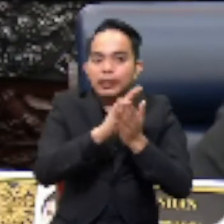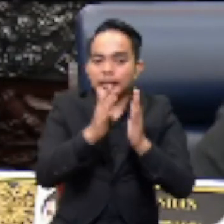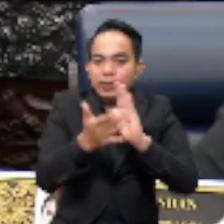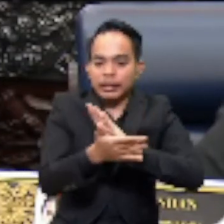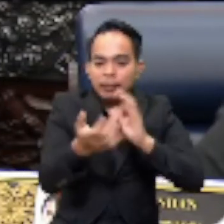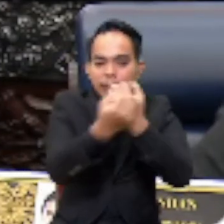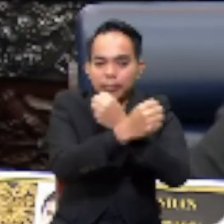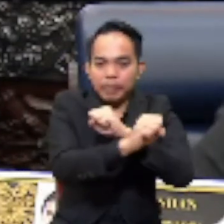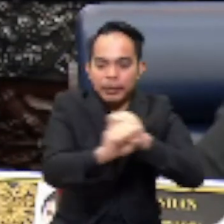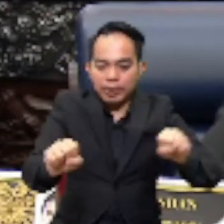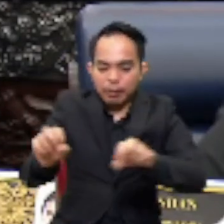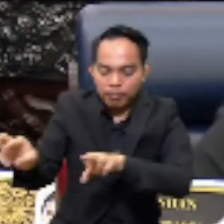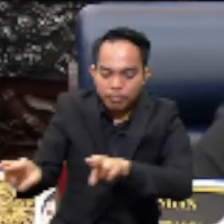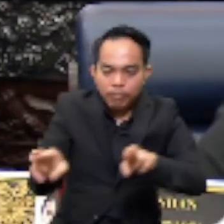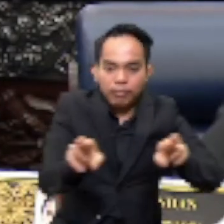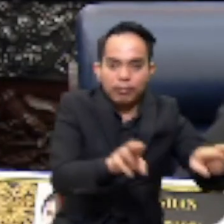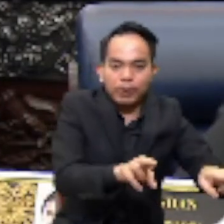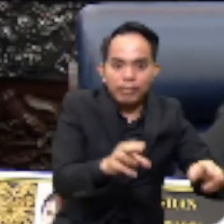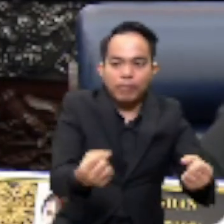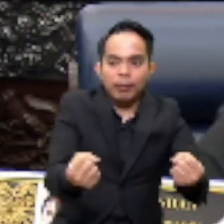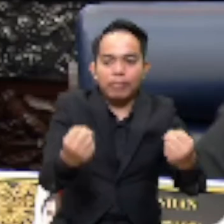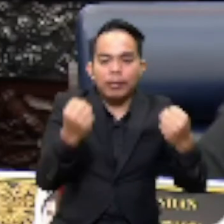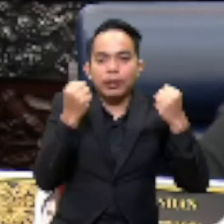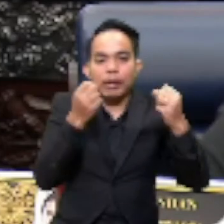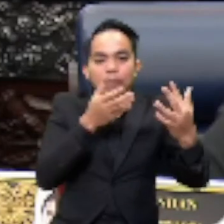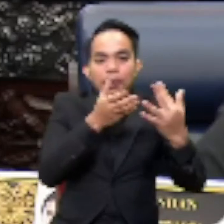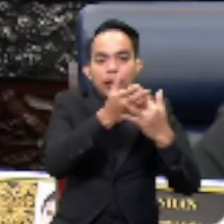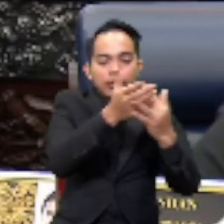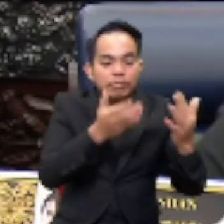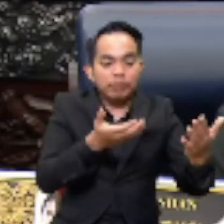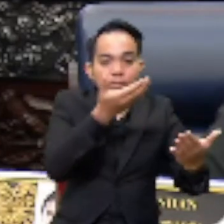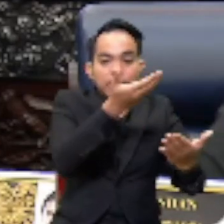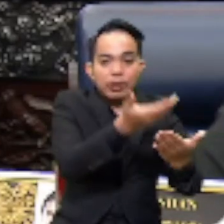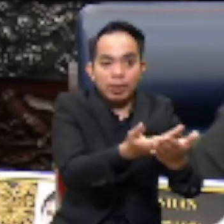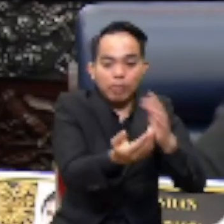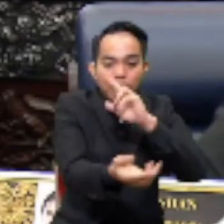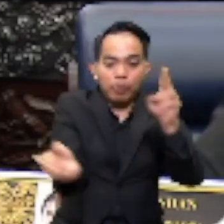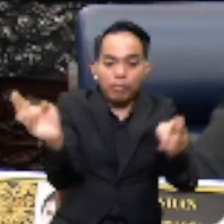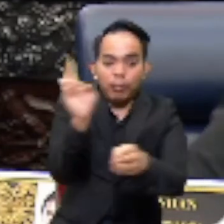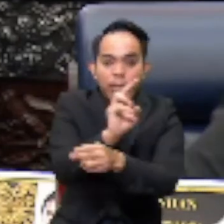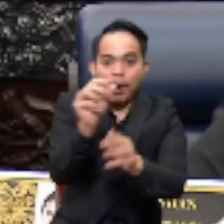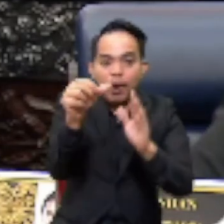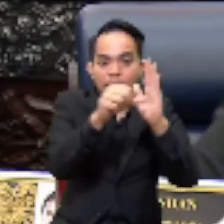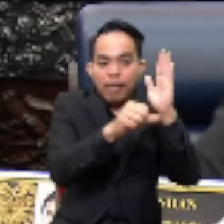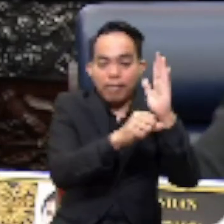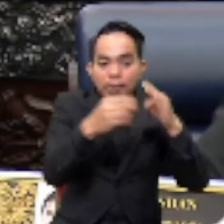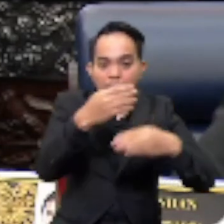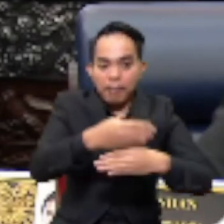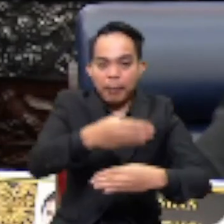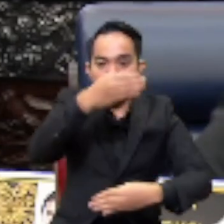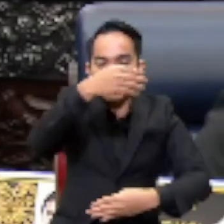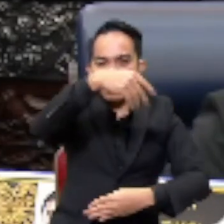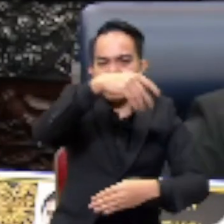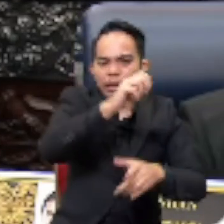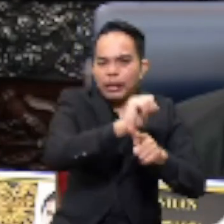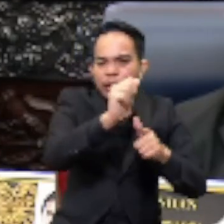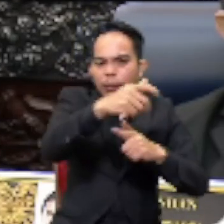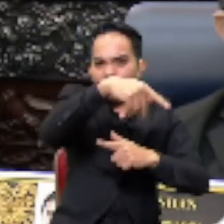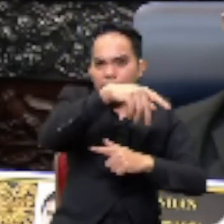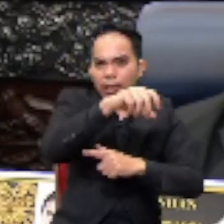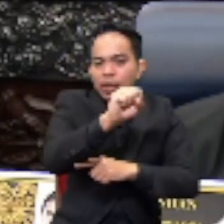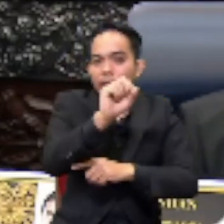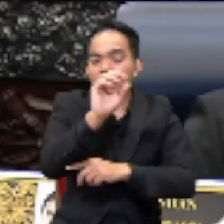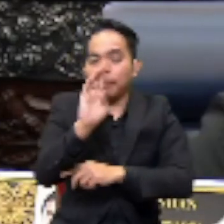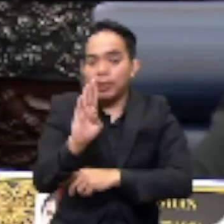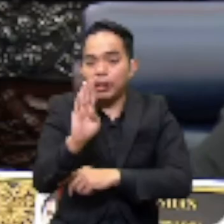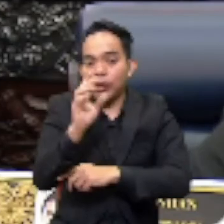pengedaan satu rangka perundangan yang Kukuh melalui angan penggubalan akta pembaruan semula Bandar ataupun PSB adalah